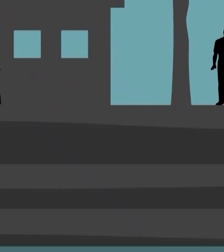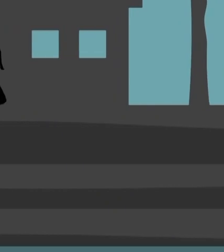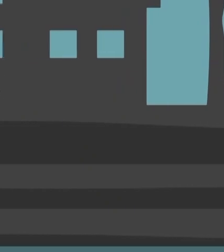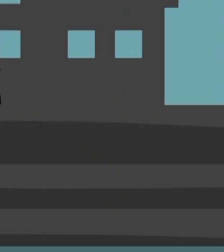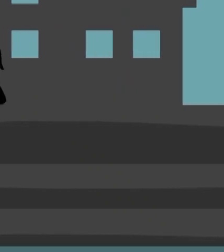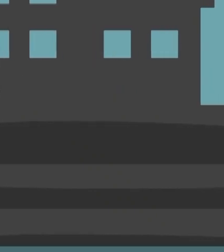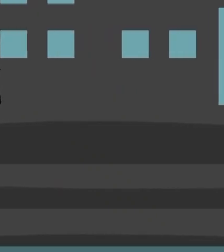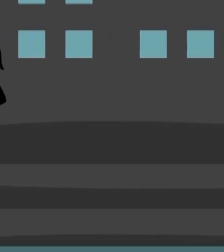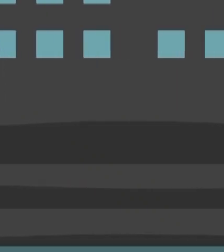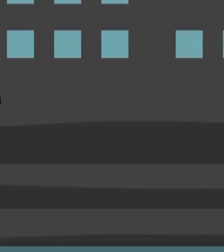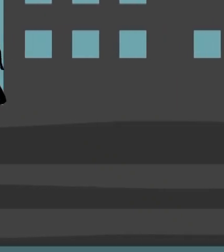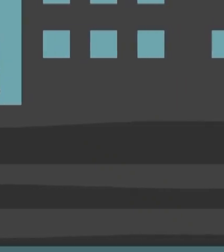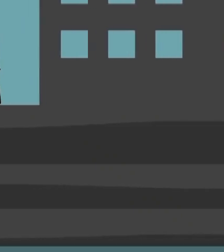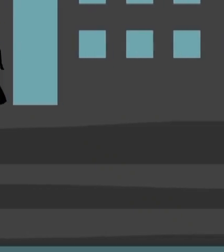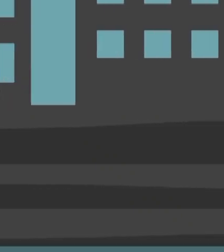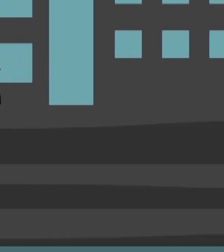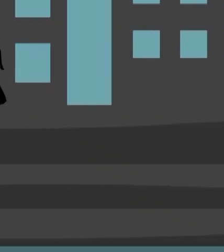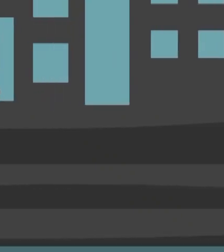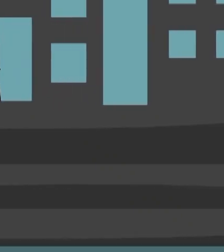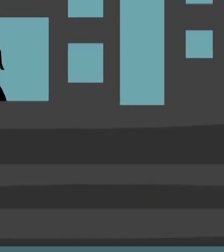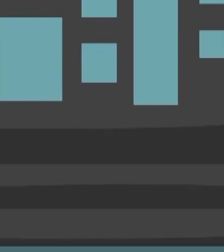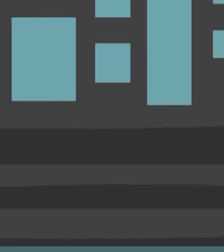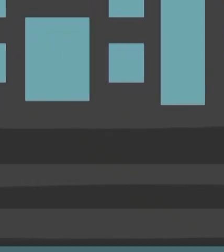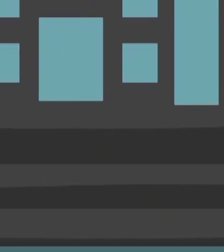I can be what I want to be.